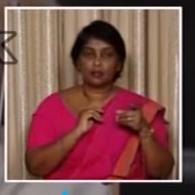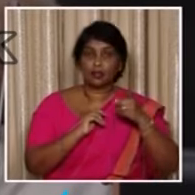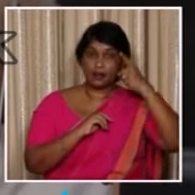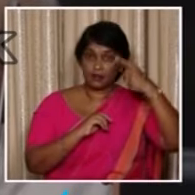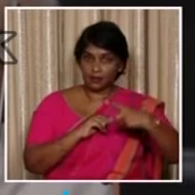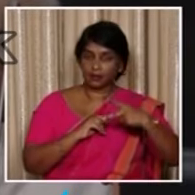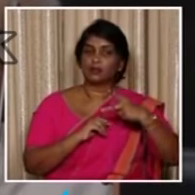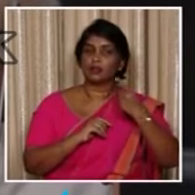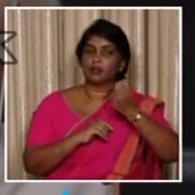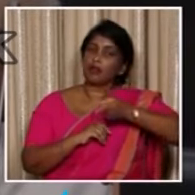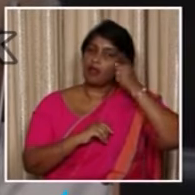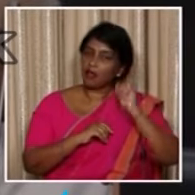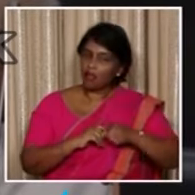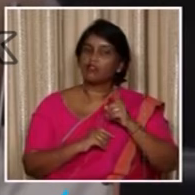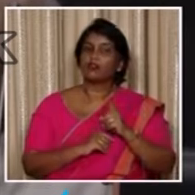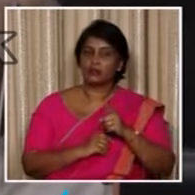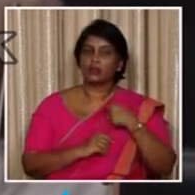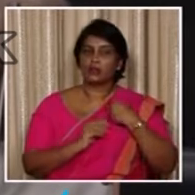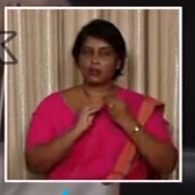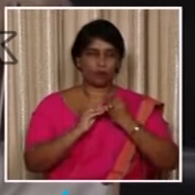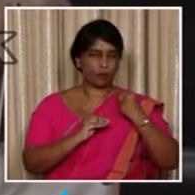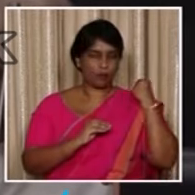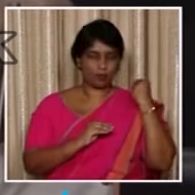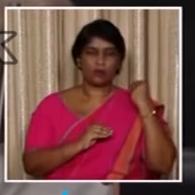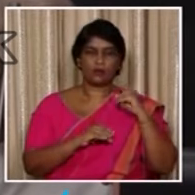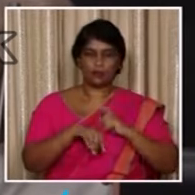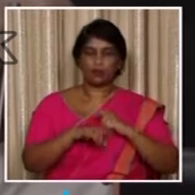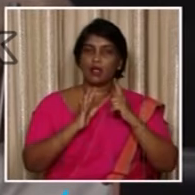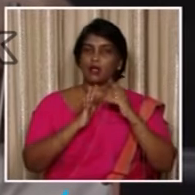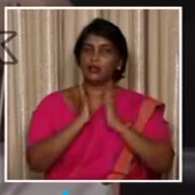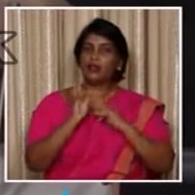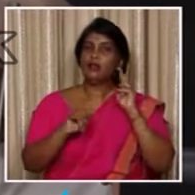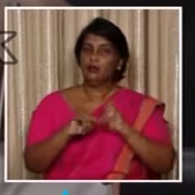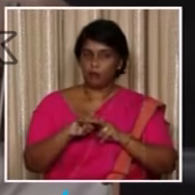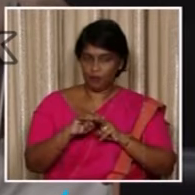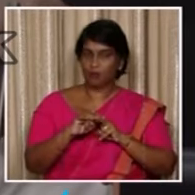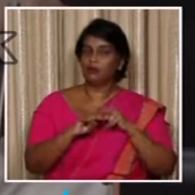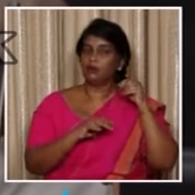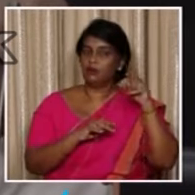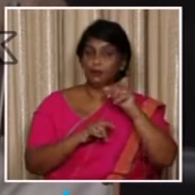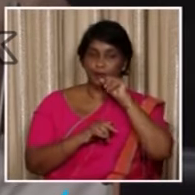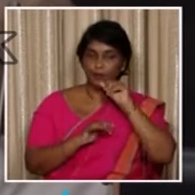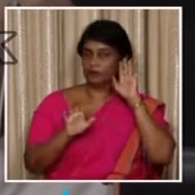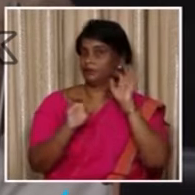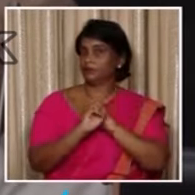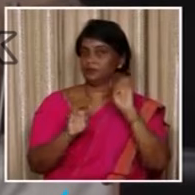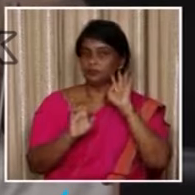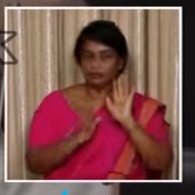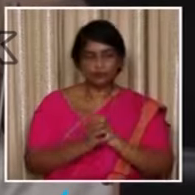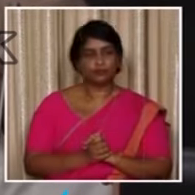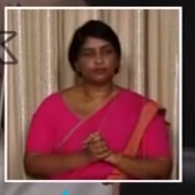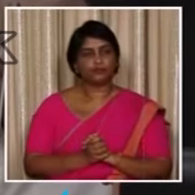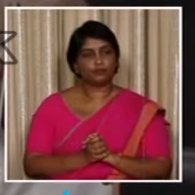දෙවනි වාරිකය අනුමත කළ බව මීට ටික වේලාවකට කලින් ජාත්‍යන්තර මූල්‍ය අරමුදල නිල වශයෙන් ප්‍රකාශයට පත්